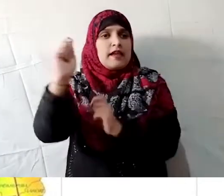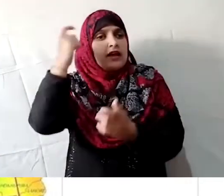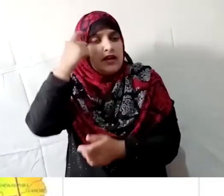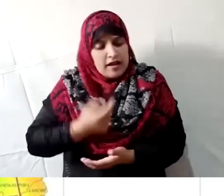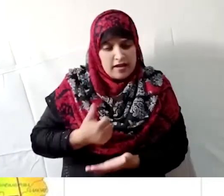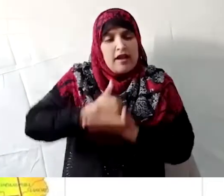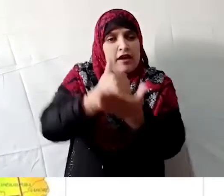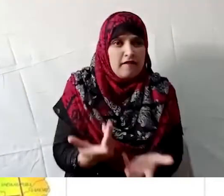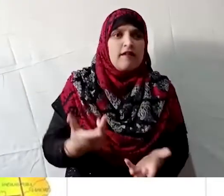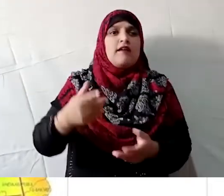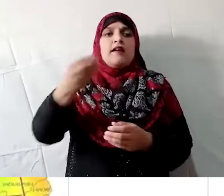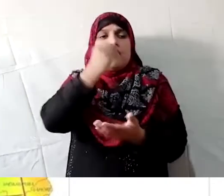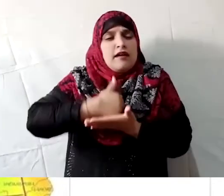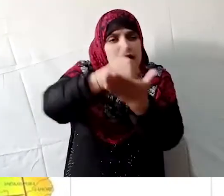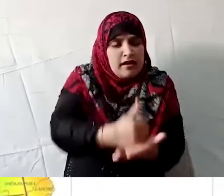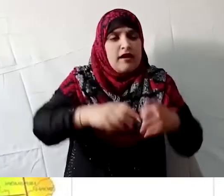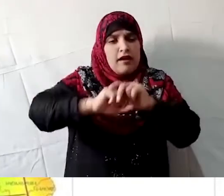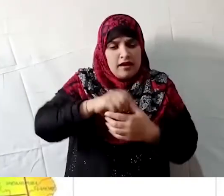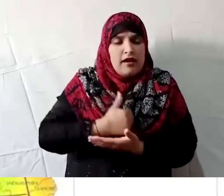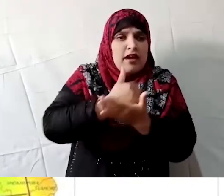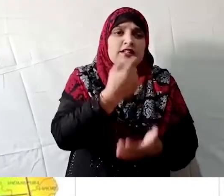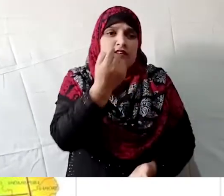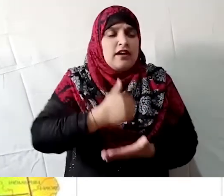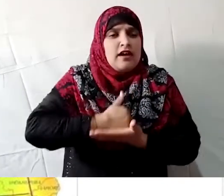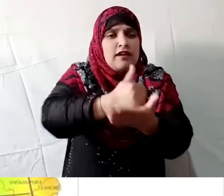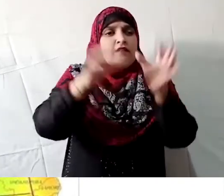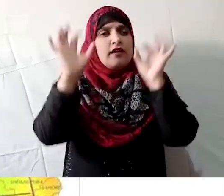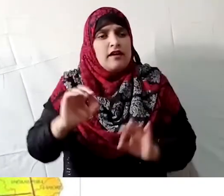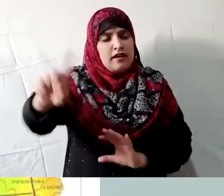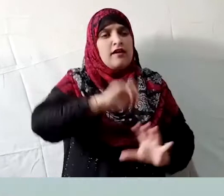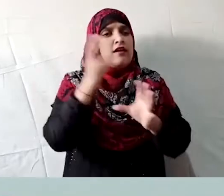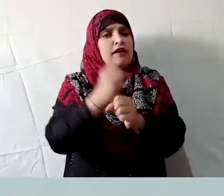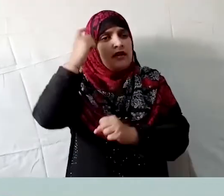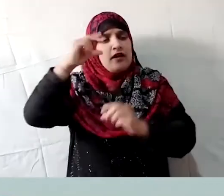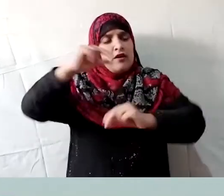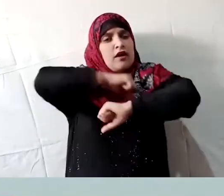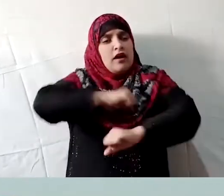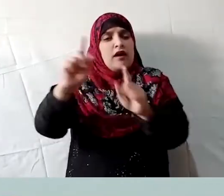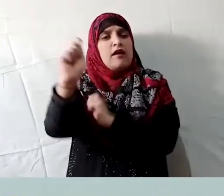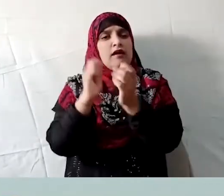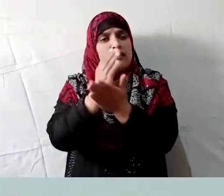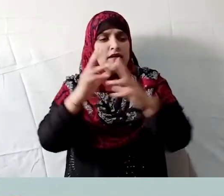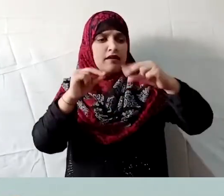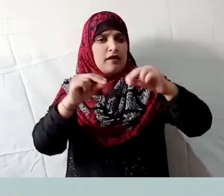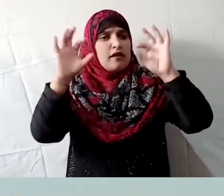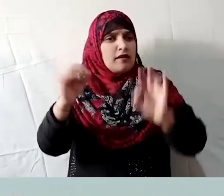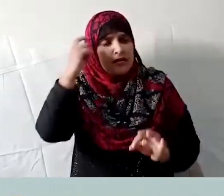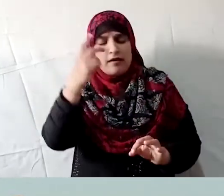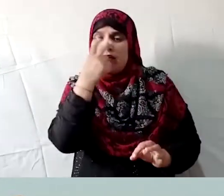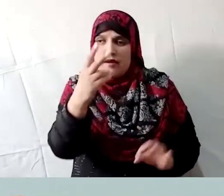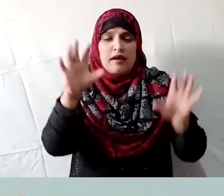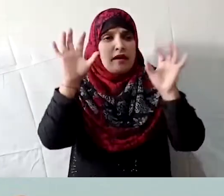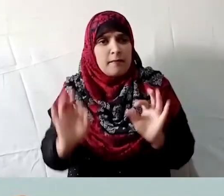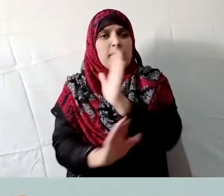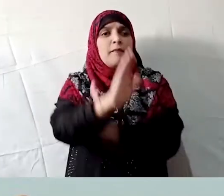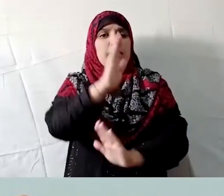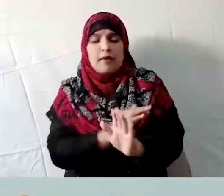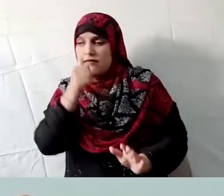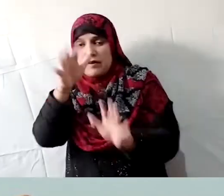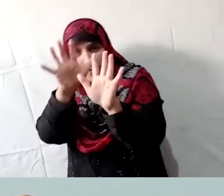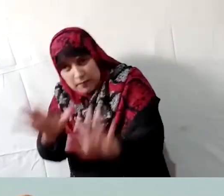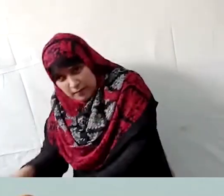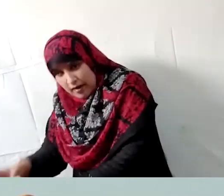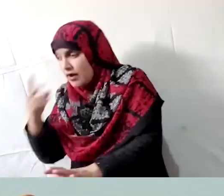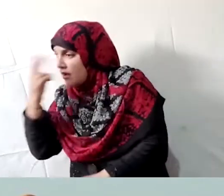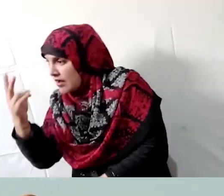रखना चाहिए जिनमें आफात का ख़तरा ज़्यादा है, और ख़तरे के पेश नज़र इससे निपटने के लिए पहले